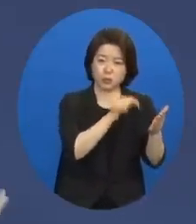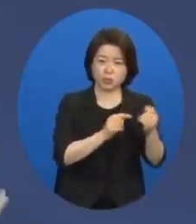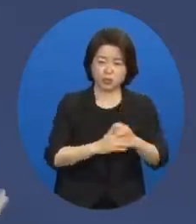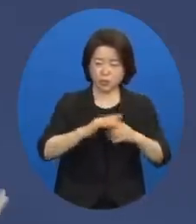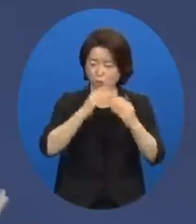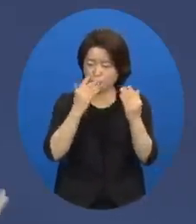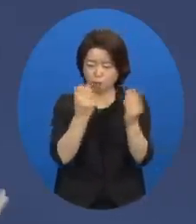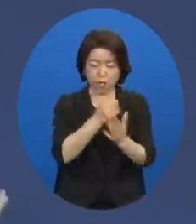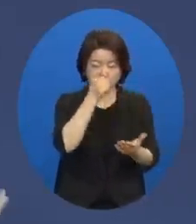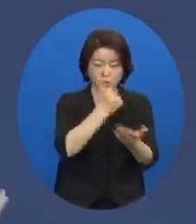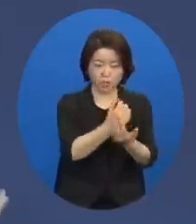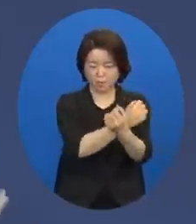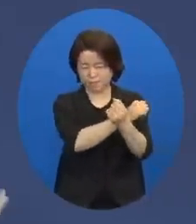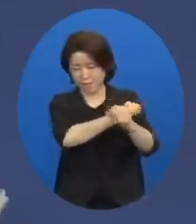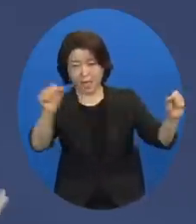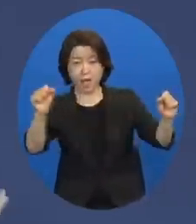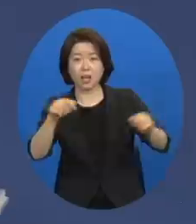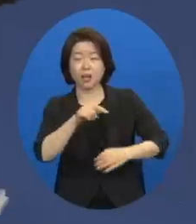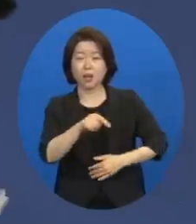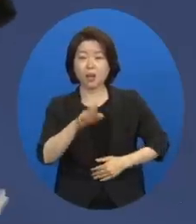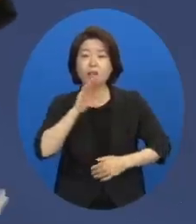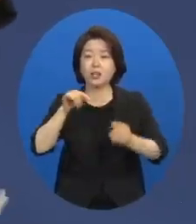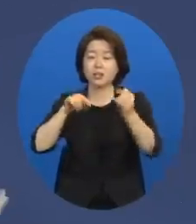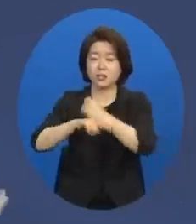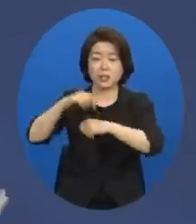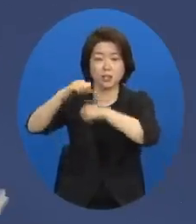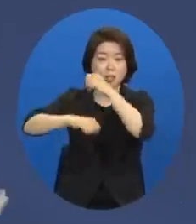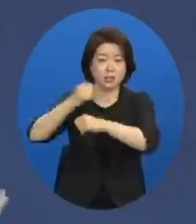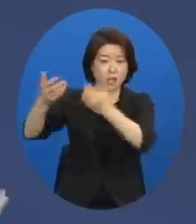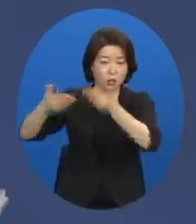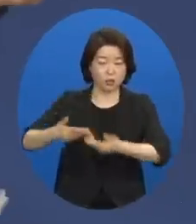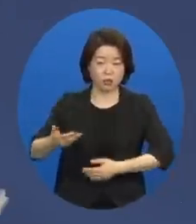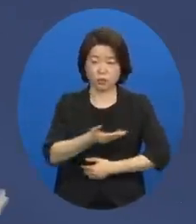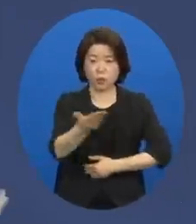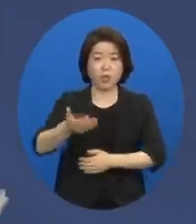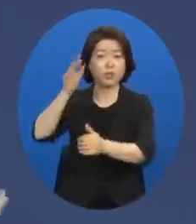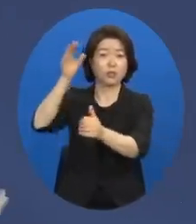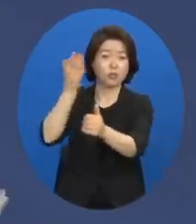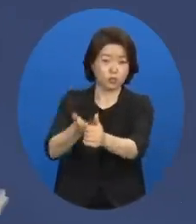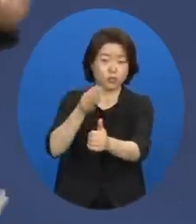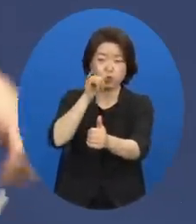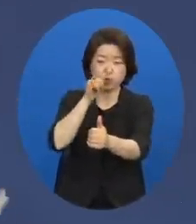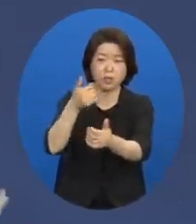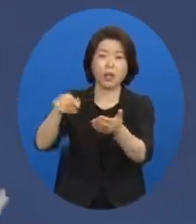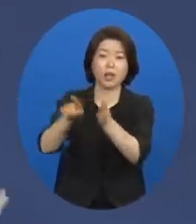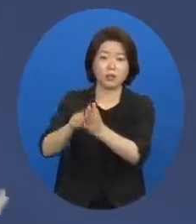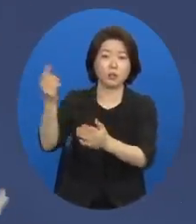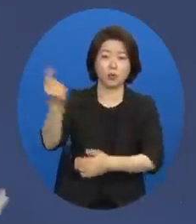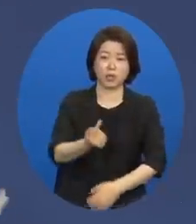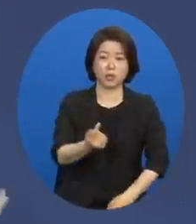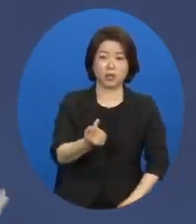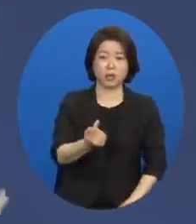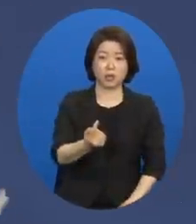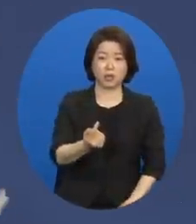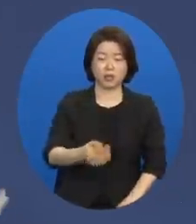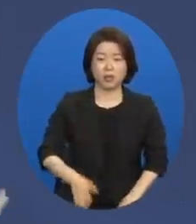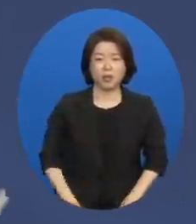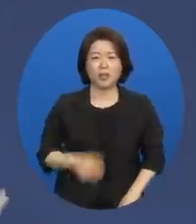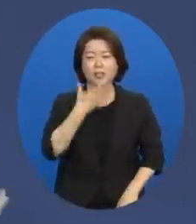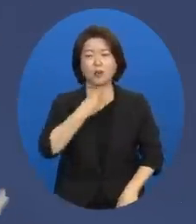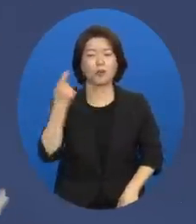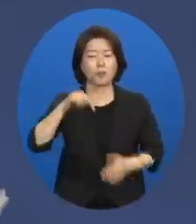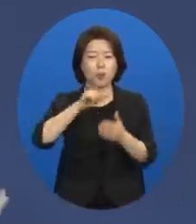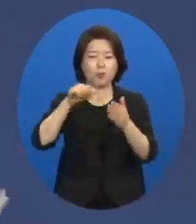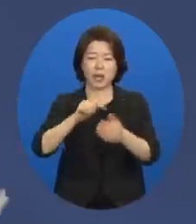완전히 죄에서 해방되어 진리의 자유를 너에게 주기 위해서 왔다라고 말하는 것입니다. 그러니까 복음 안에